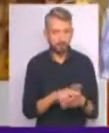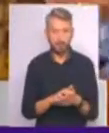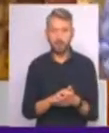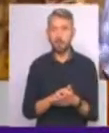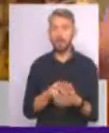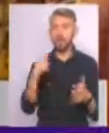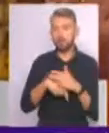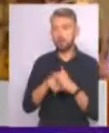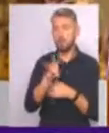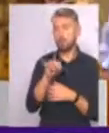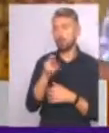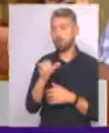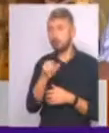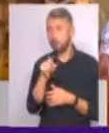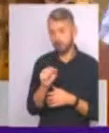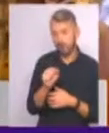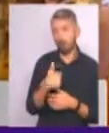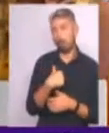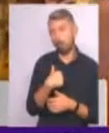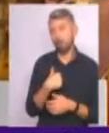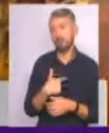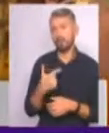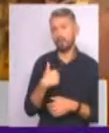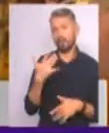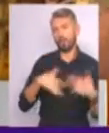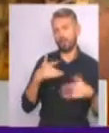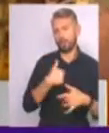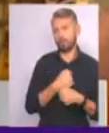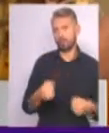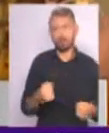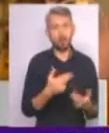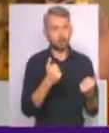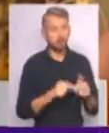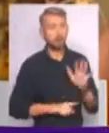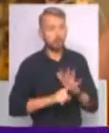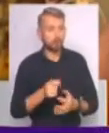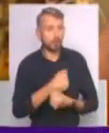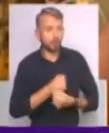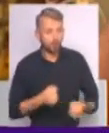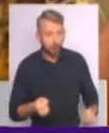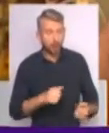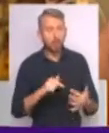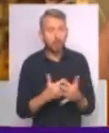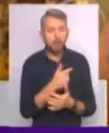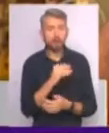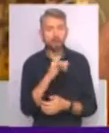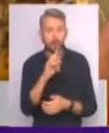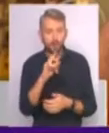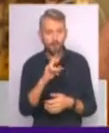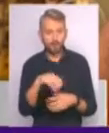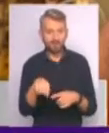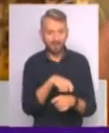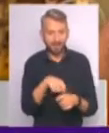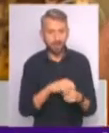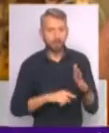менопауза, и цим да. Виправдовуємо те, що... Вот. И начинает набираться, естественно, вес, который, опять же, жировая ткань